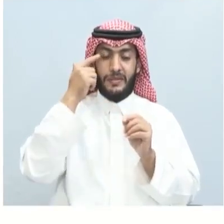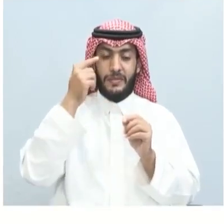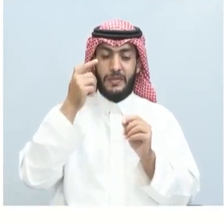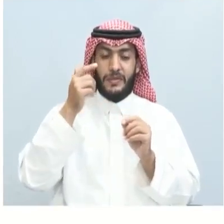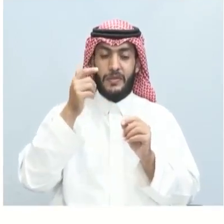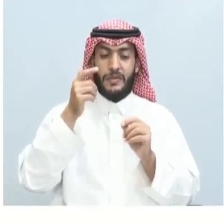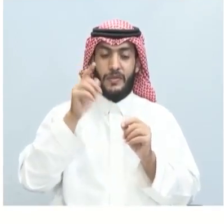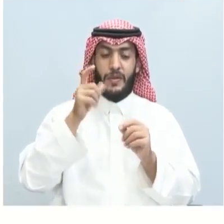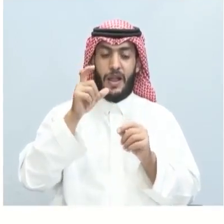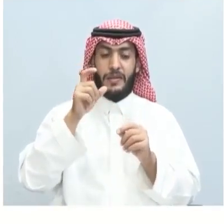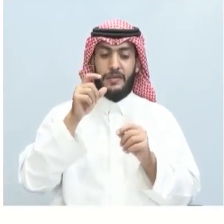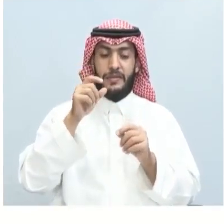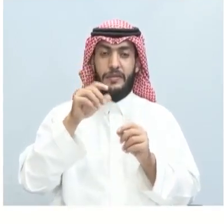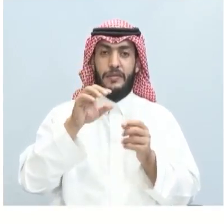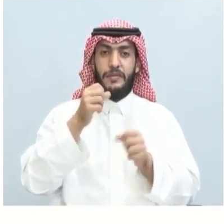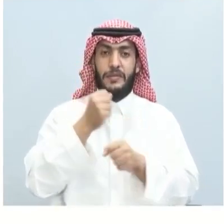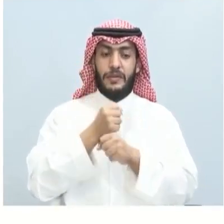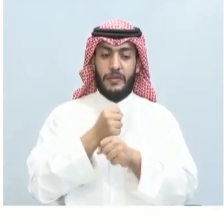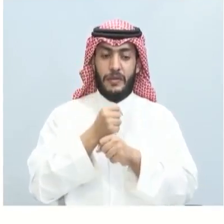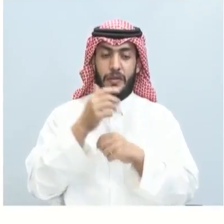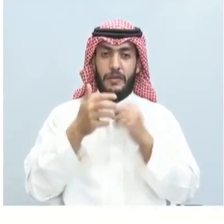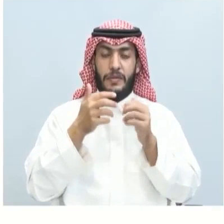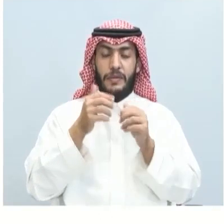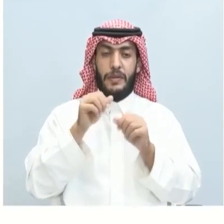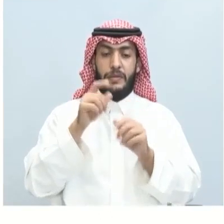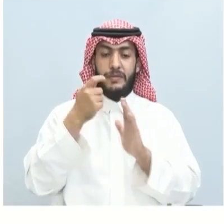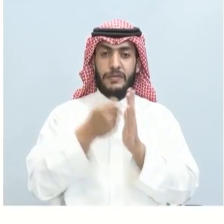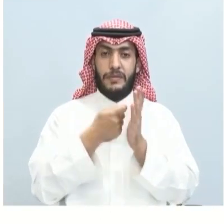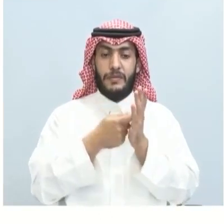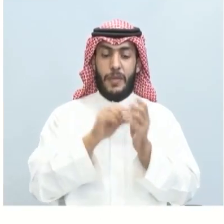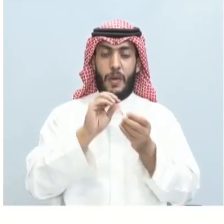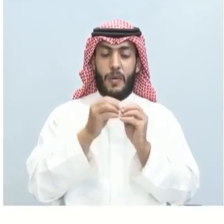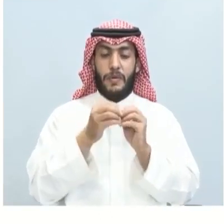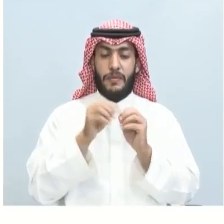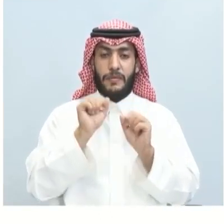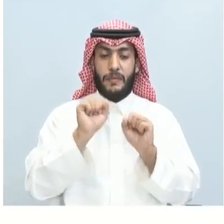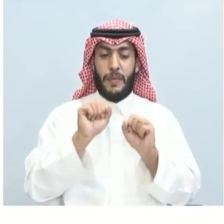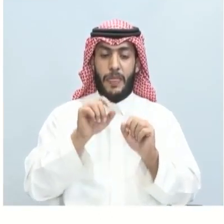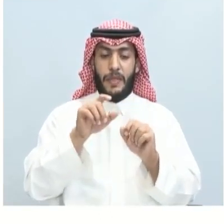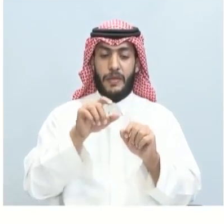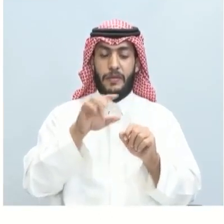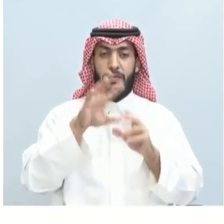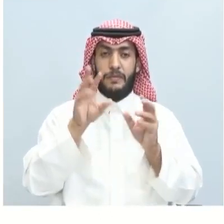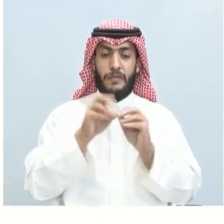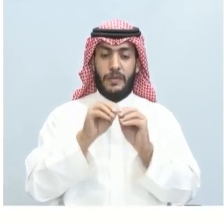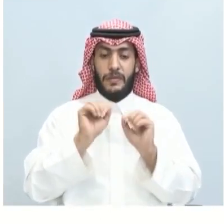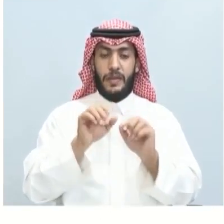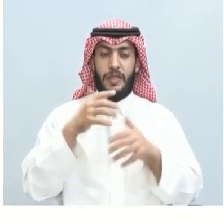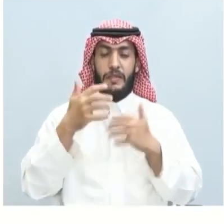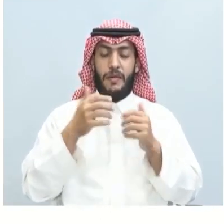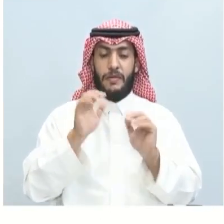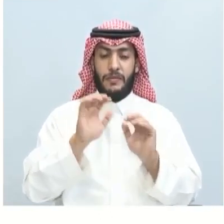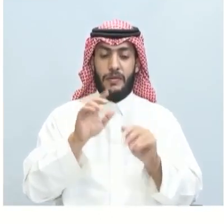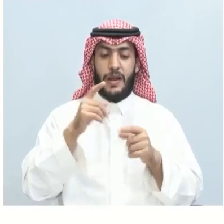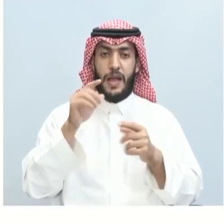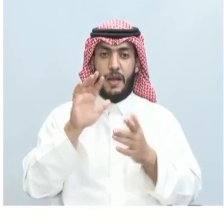للنواتج فسر او استعمل معادله التفاعل ادناء لتفسير ملاحظاتك حول اللونين وهذا هو كلوريد الكوبلت في التفاعل الامامي